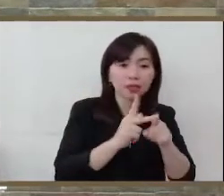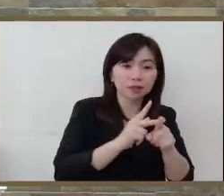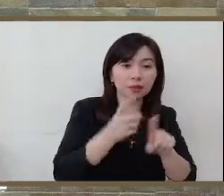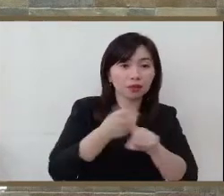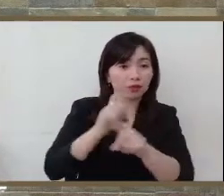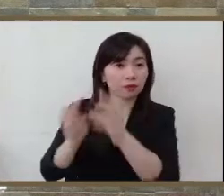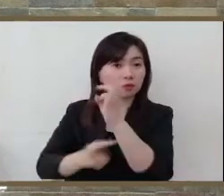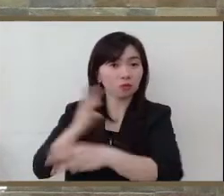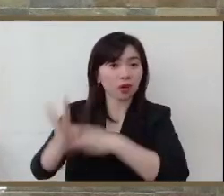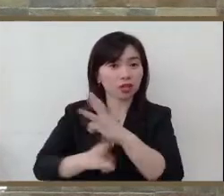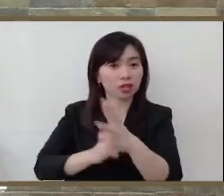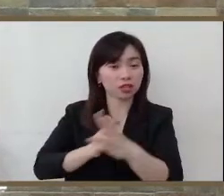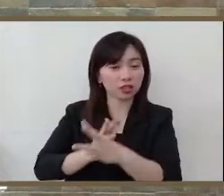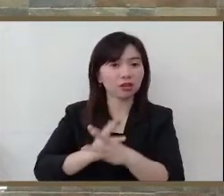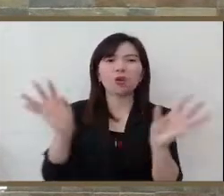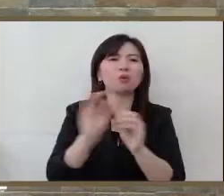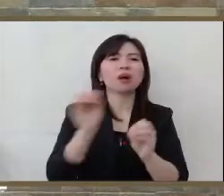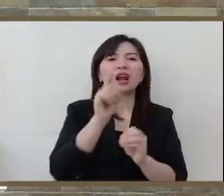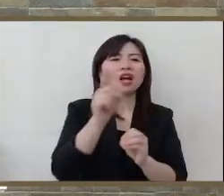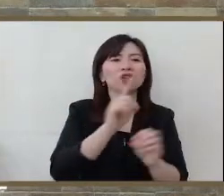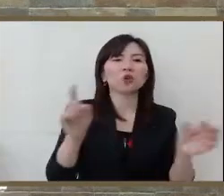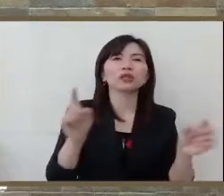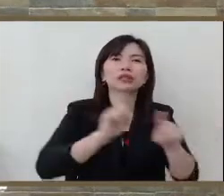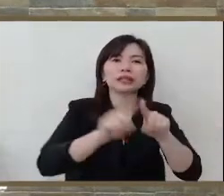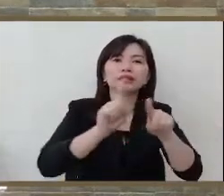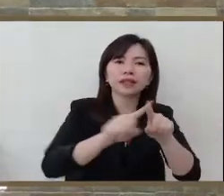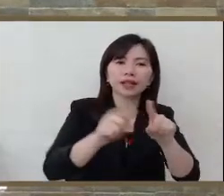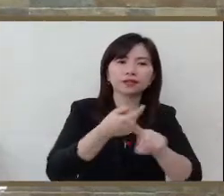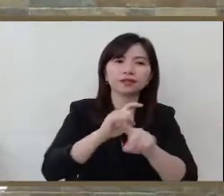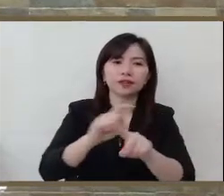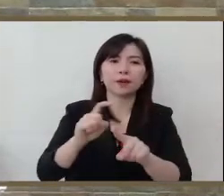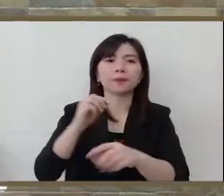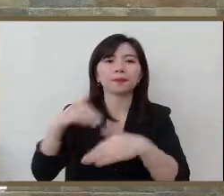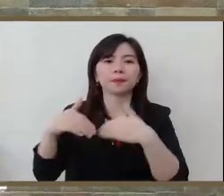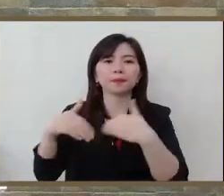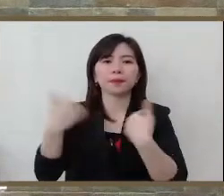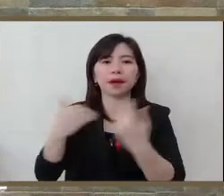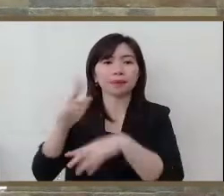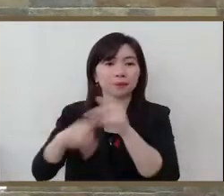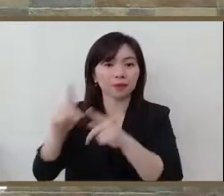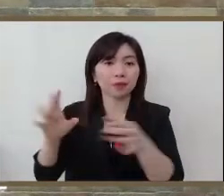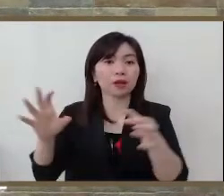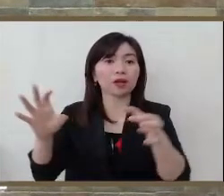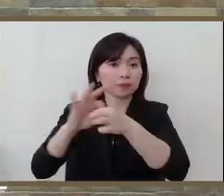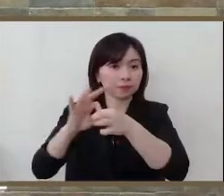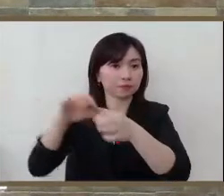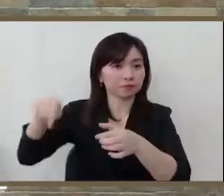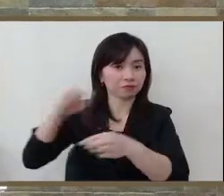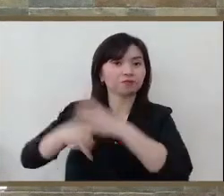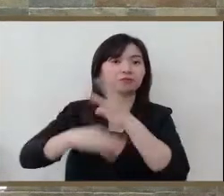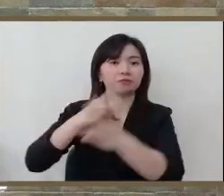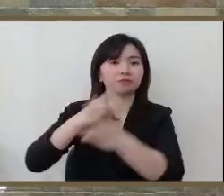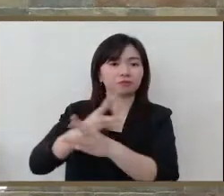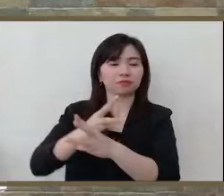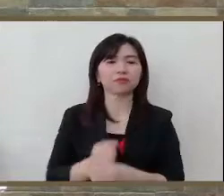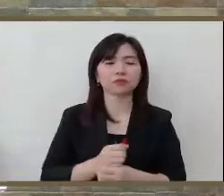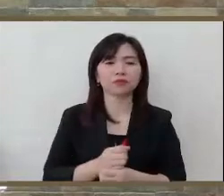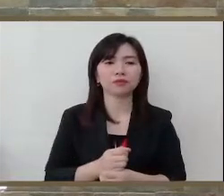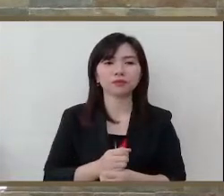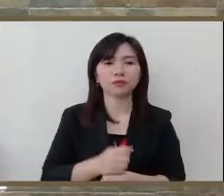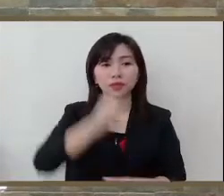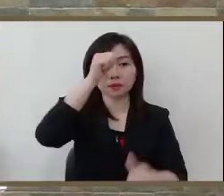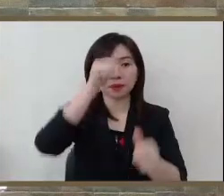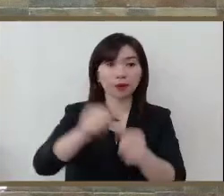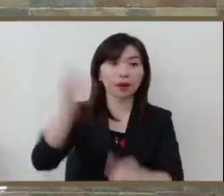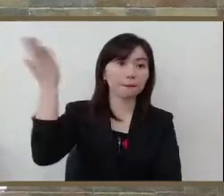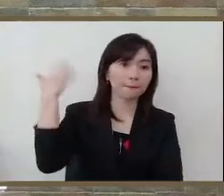ilang, ngayon pangatlo, may nakalipas na dalawa. Remember, run the race 1 and 2. Nakalipas na yung dalawang youth